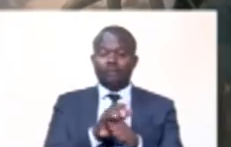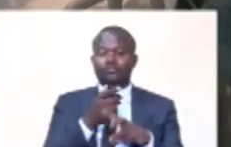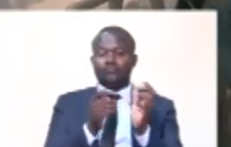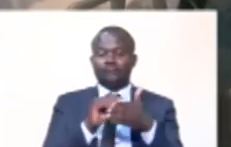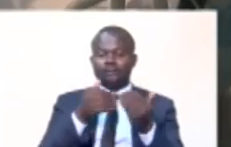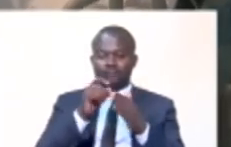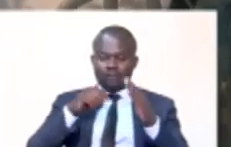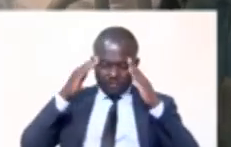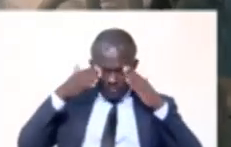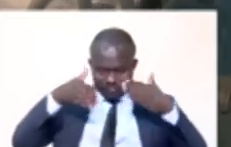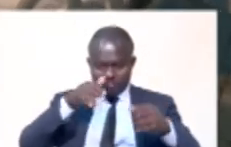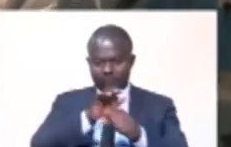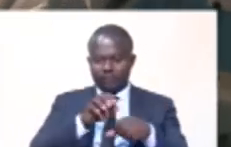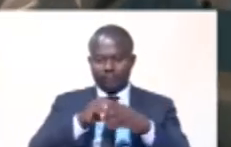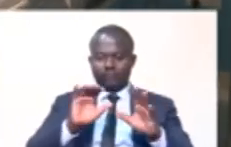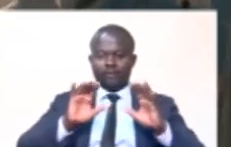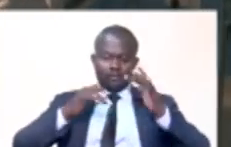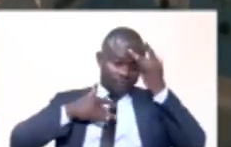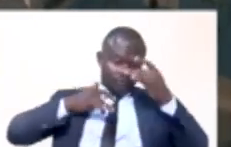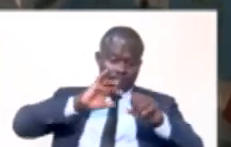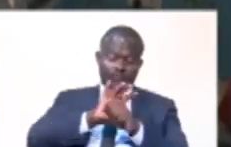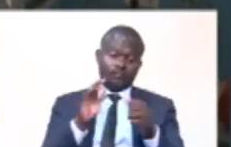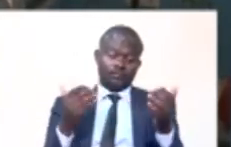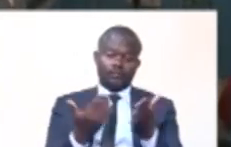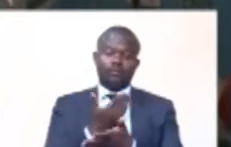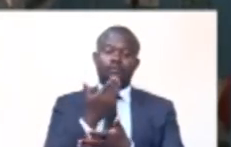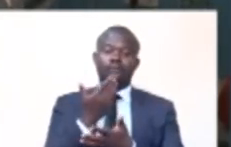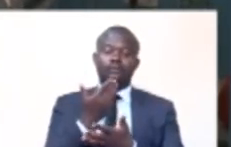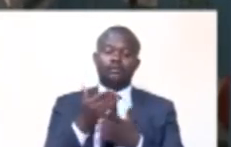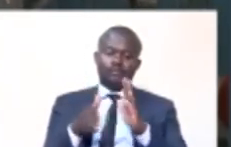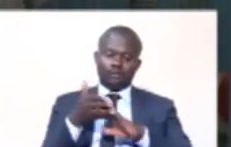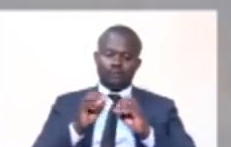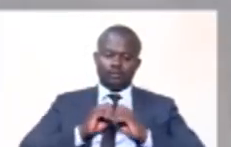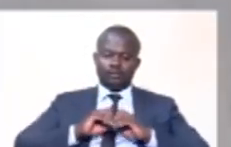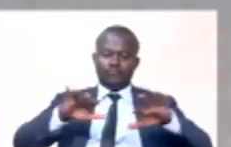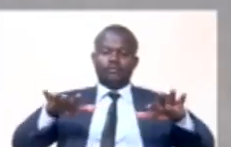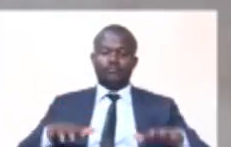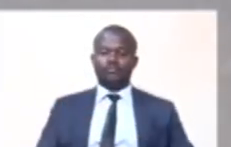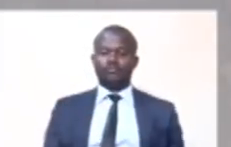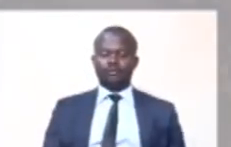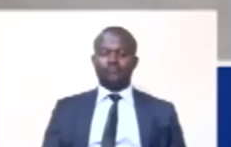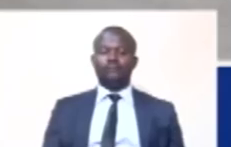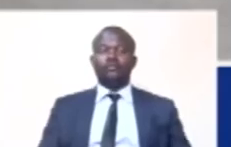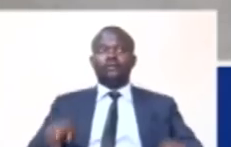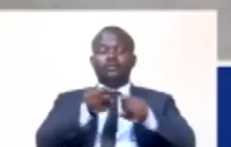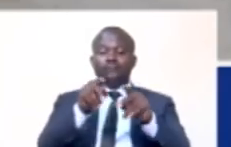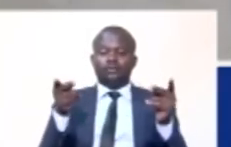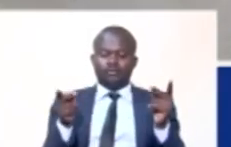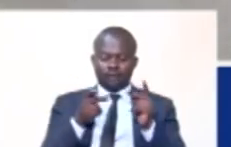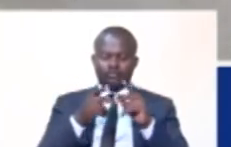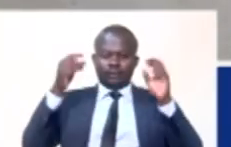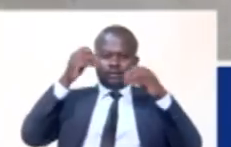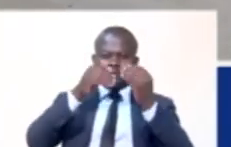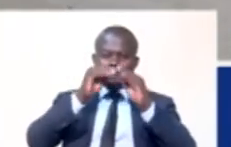abantu bagakwiye gushyira imbaraga mu kwirinda kuko ubwandu bushya bwa Omicron bwandura vuba cyane. Aho bigaragaye yuko